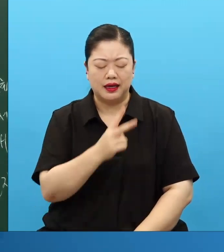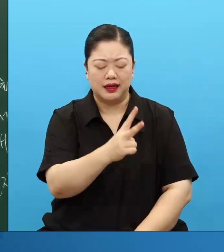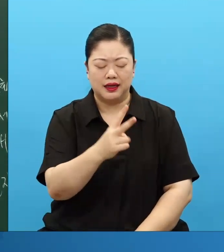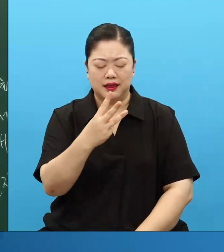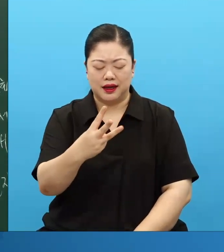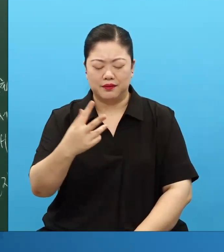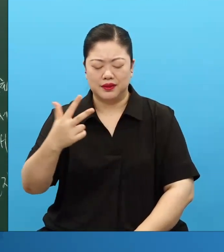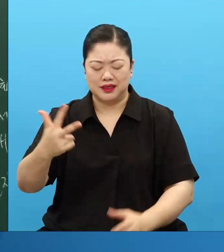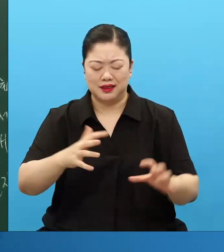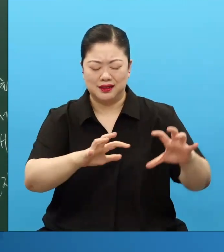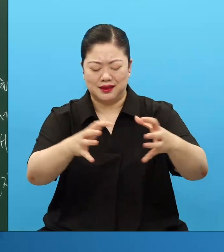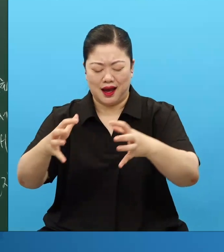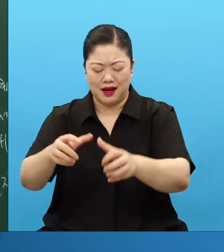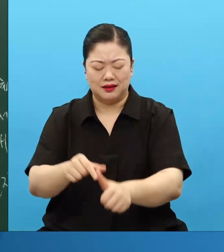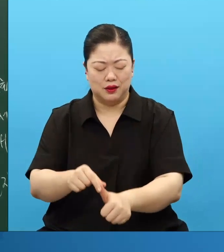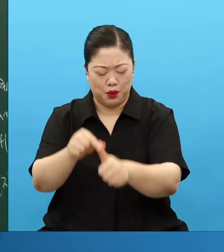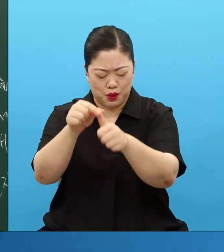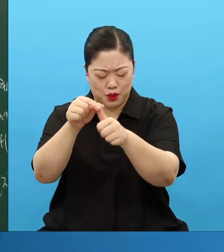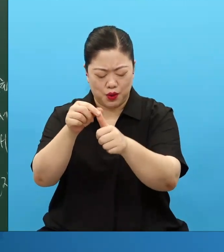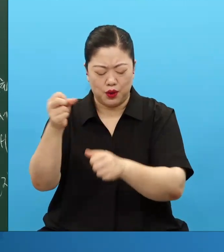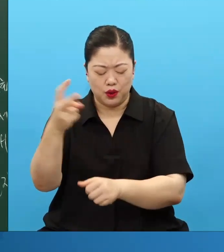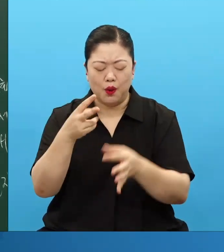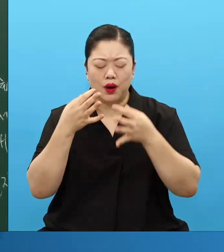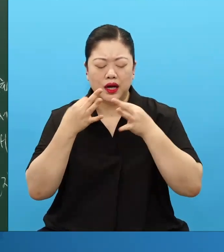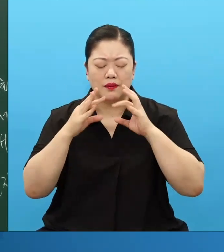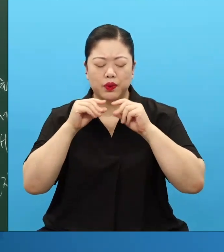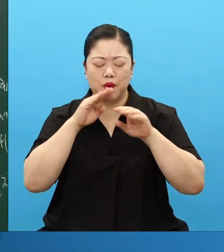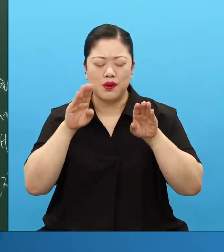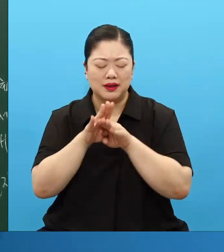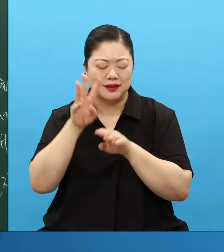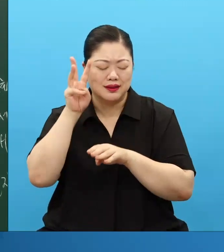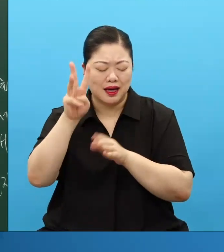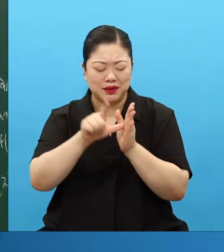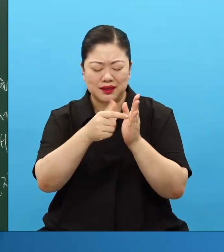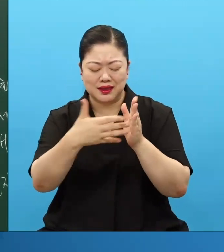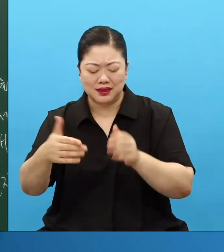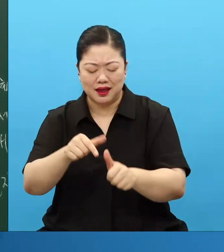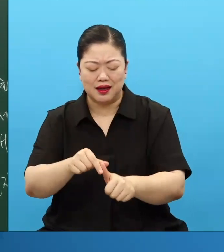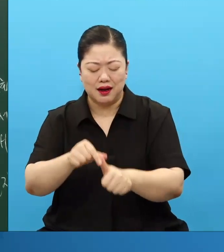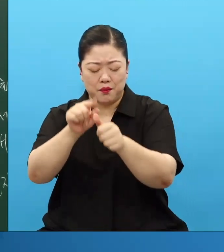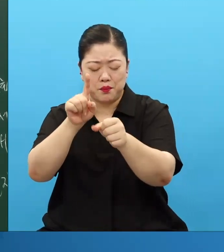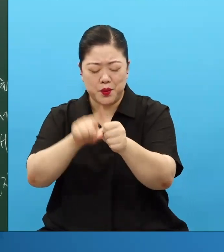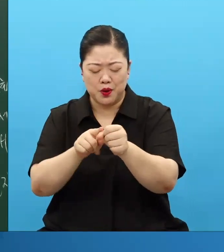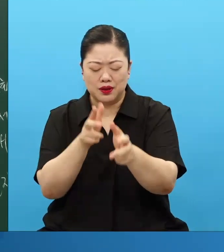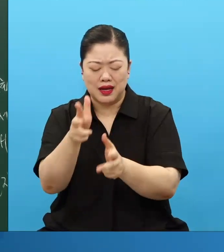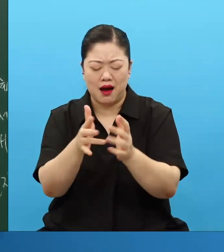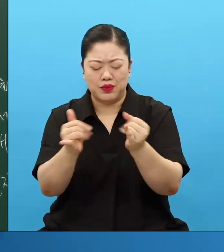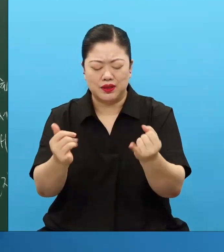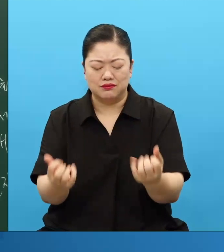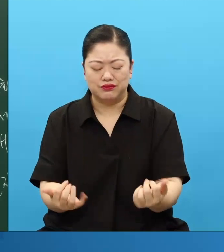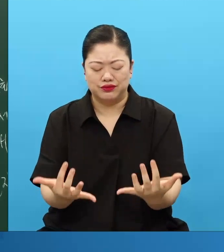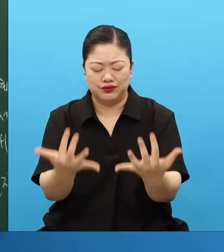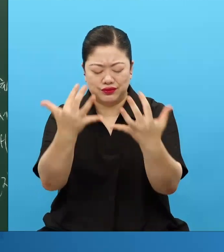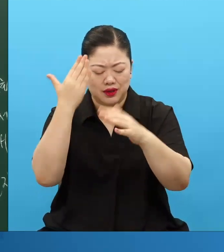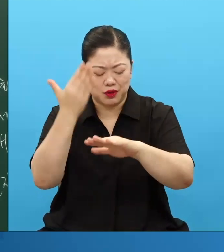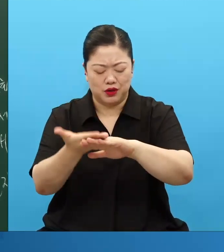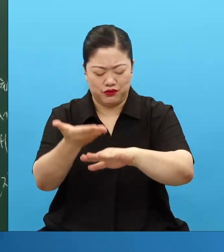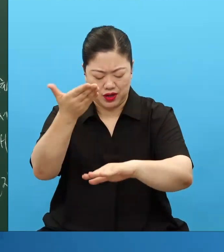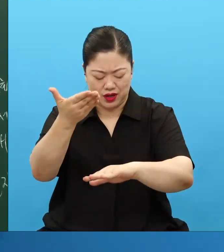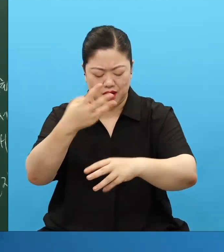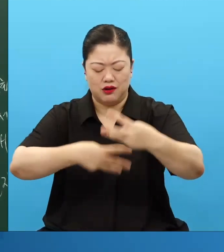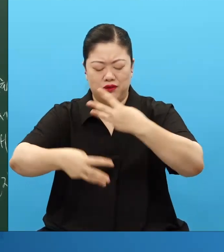is 드디어 unstoppable. 여러분 산업에 And ultimately, in your business, 작품이 되어집니다. it becomes a masterpiece. 그걸